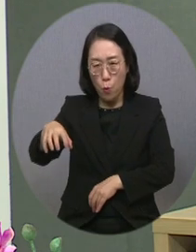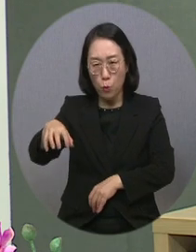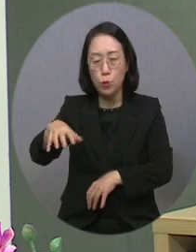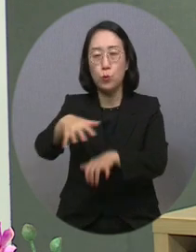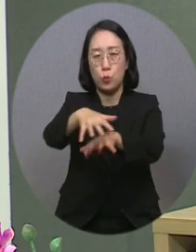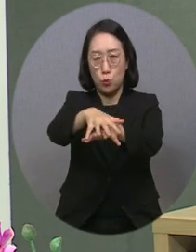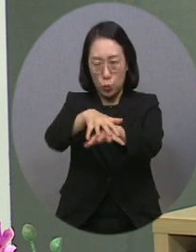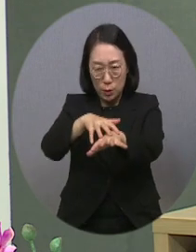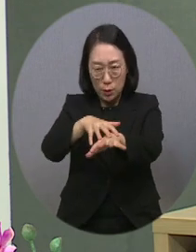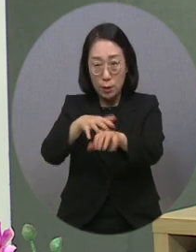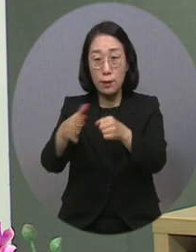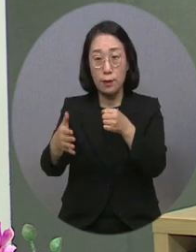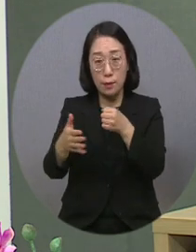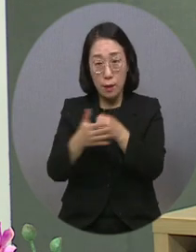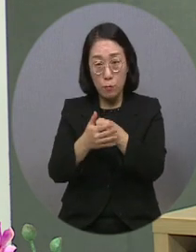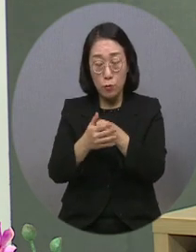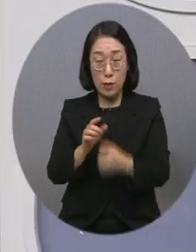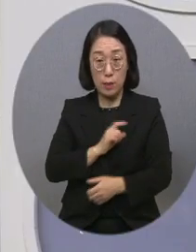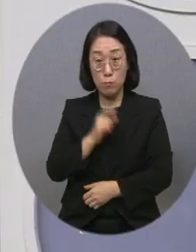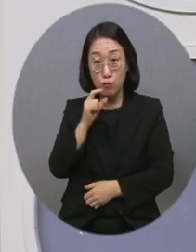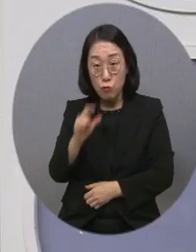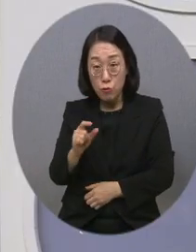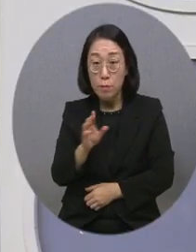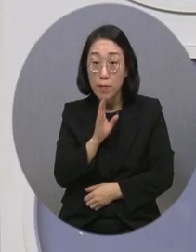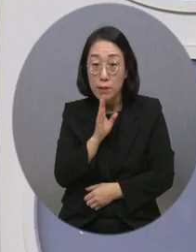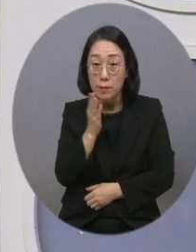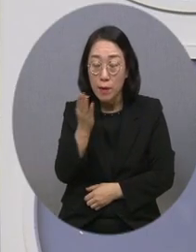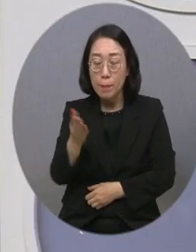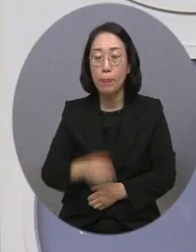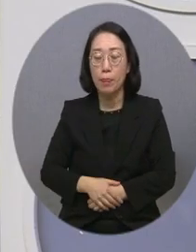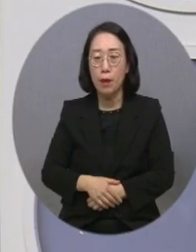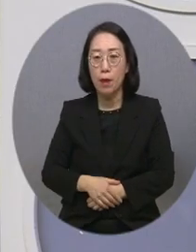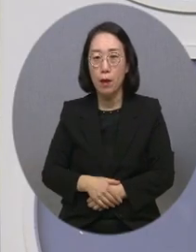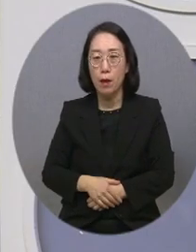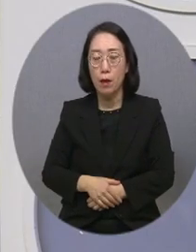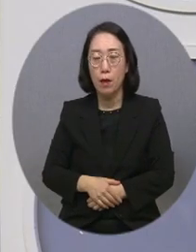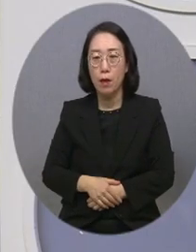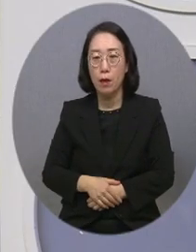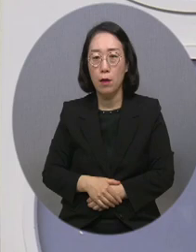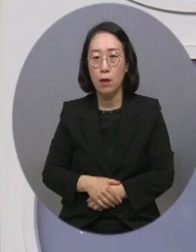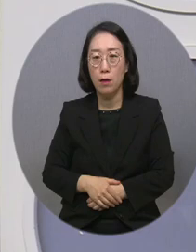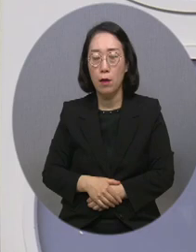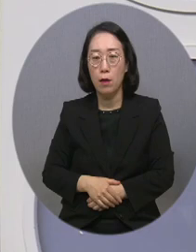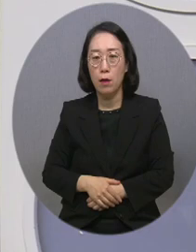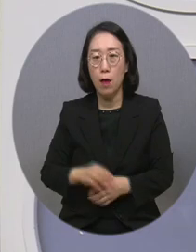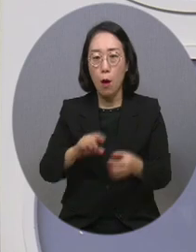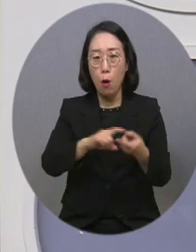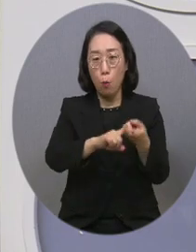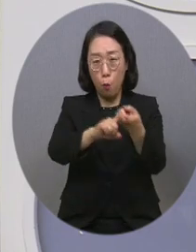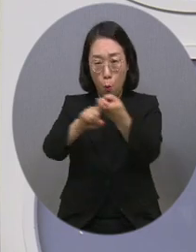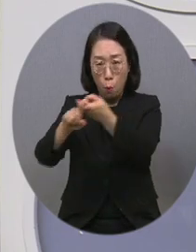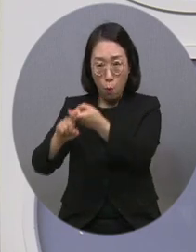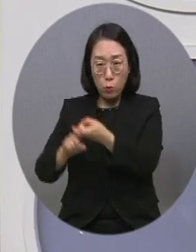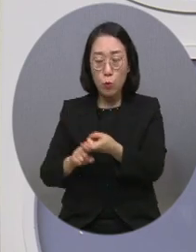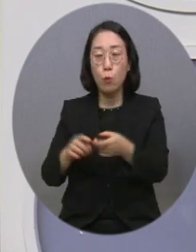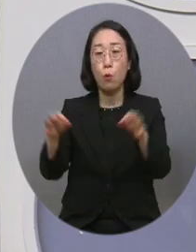이름을 붙였나요? 그 공동 모금이라는 이 공동 모금회의 어떤